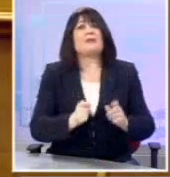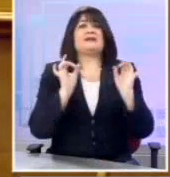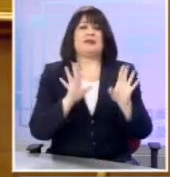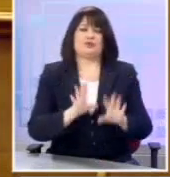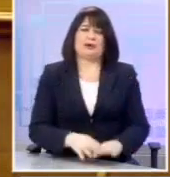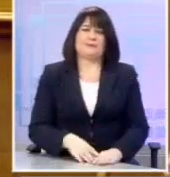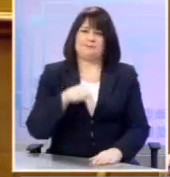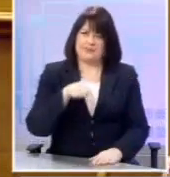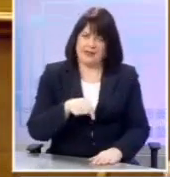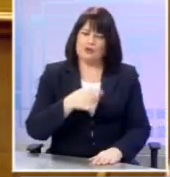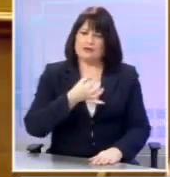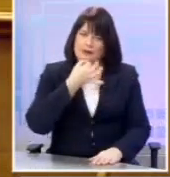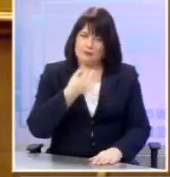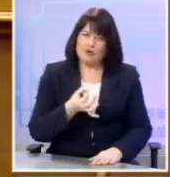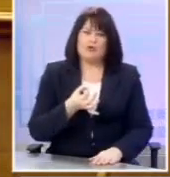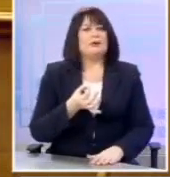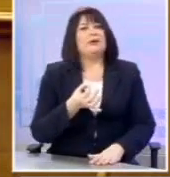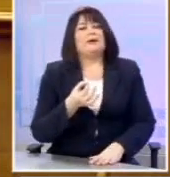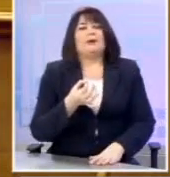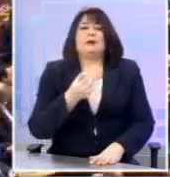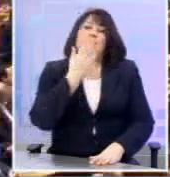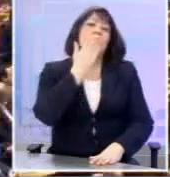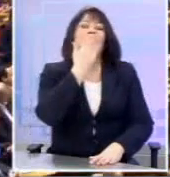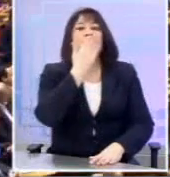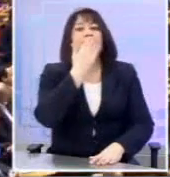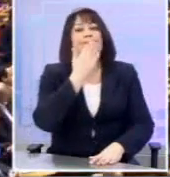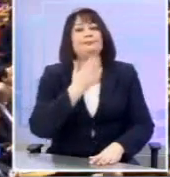Επιτρέψτε μου σε αυτό το σημείο, κυρίες και κύριοι βουλευτές,